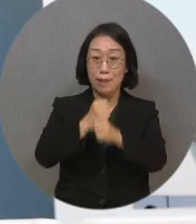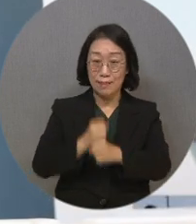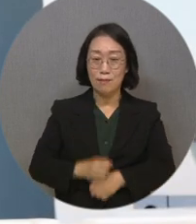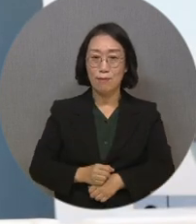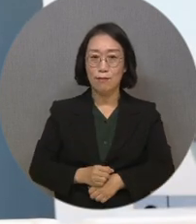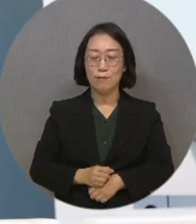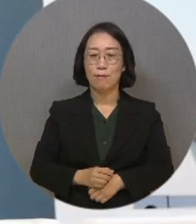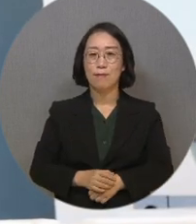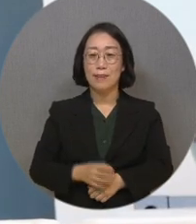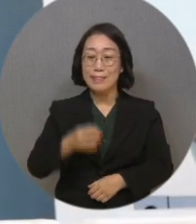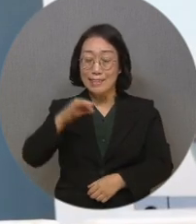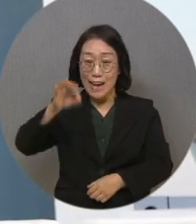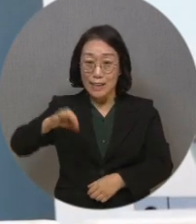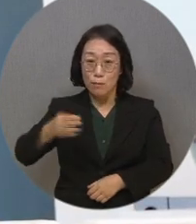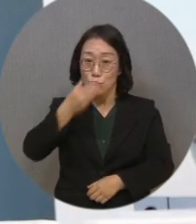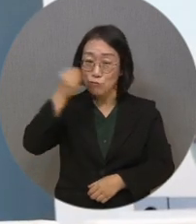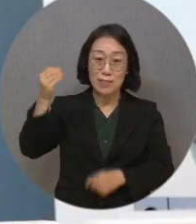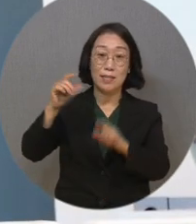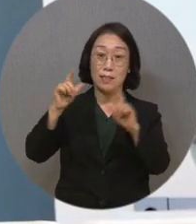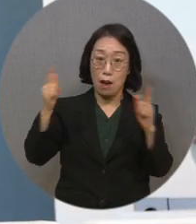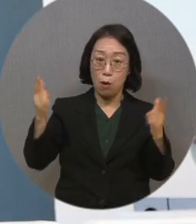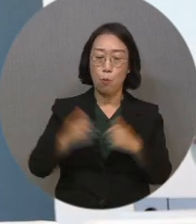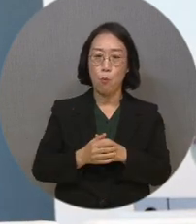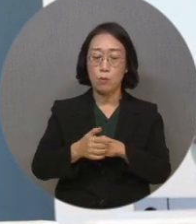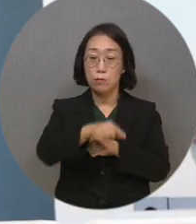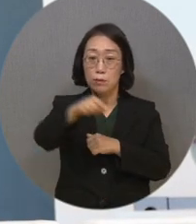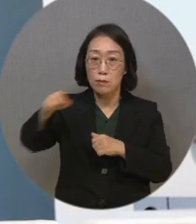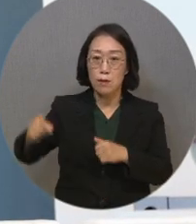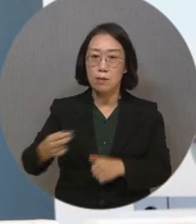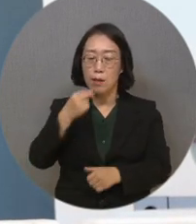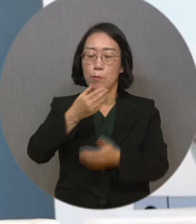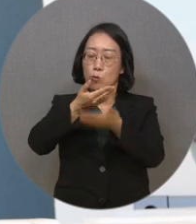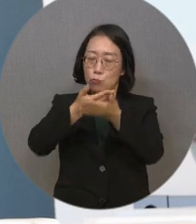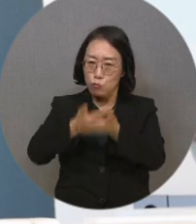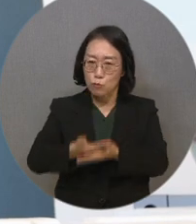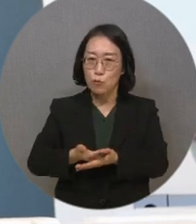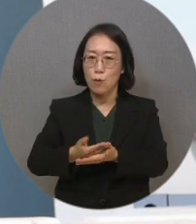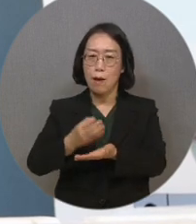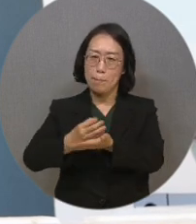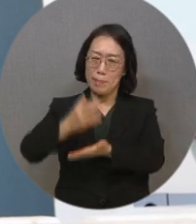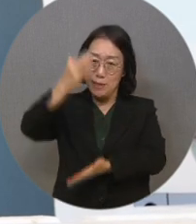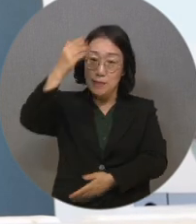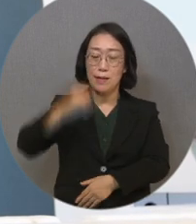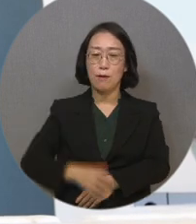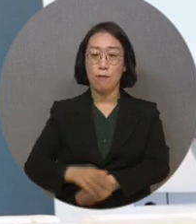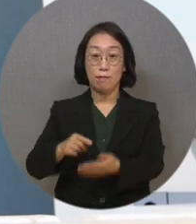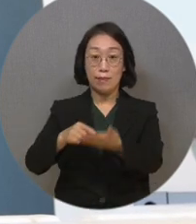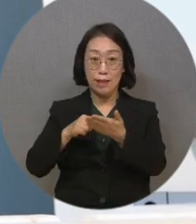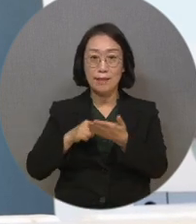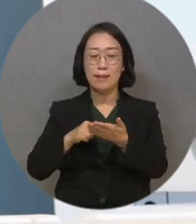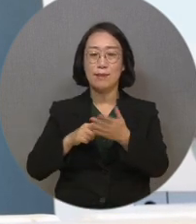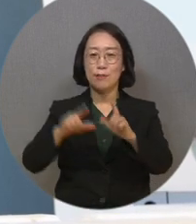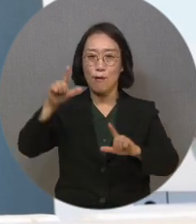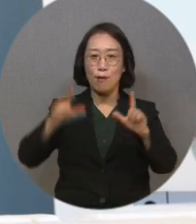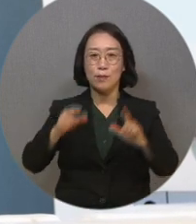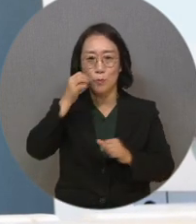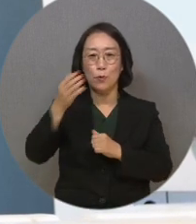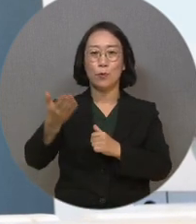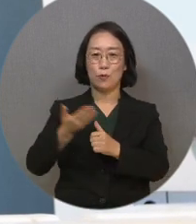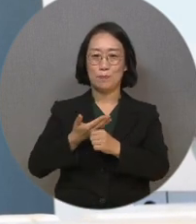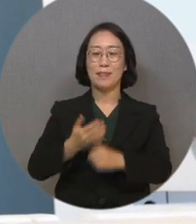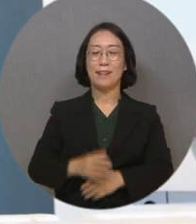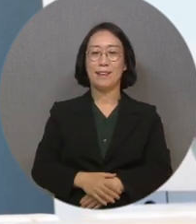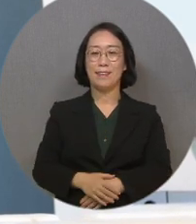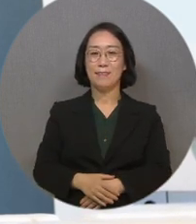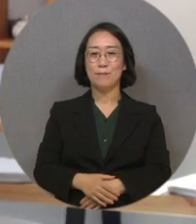인사하고 그들을 통해 우리에게 생명의 아름다움과 가치를 드러내는 작품 세계를 보여줍니다.